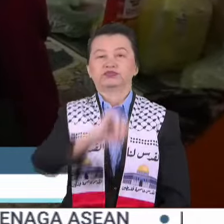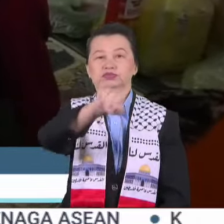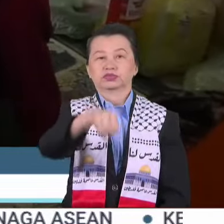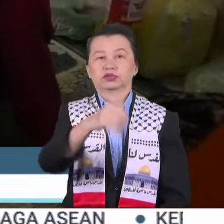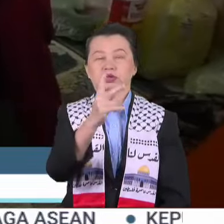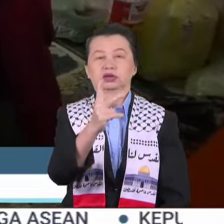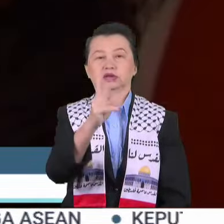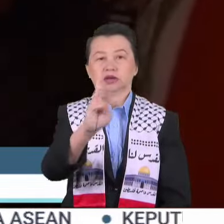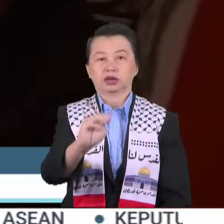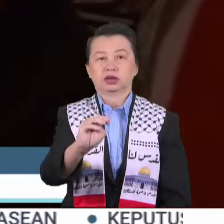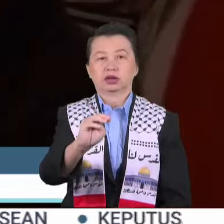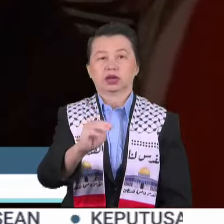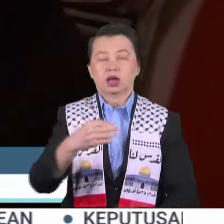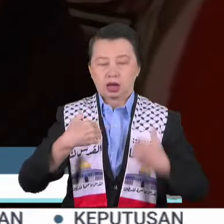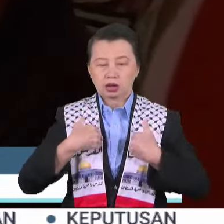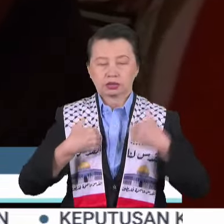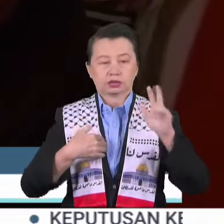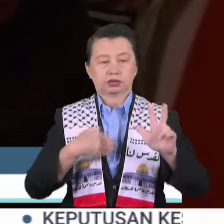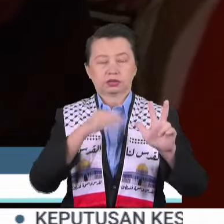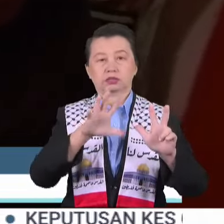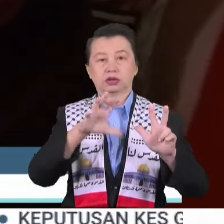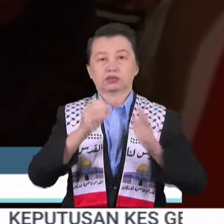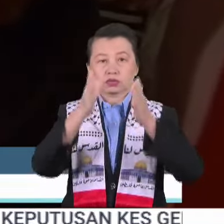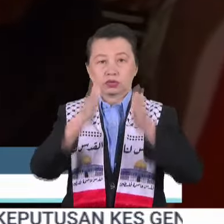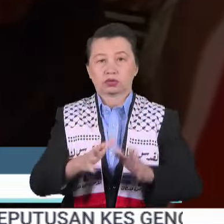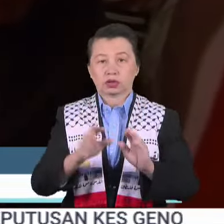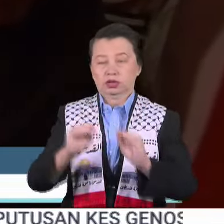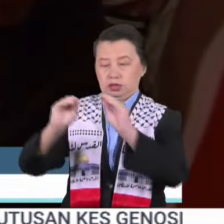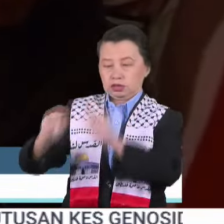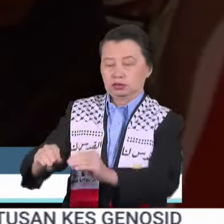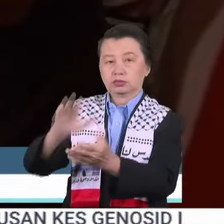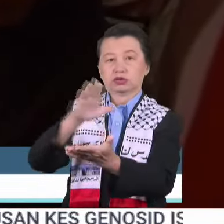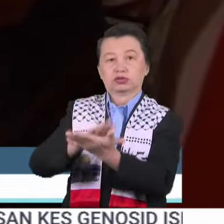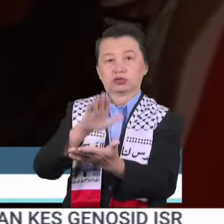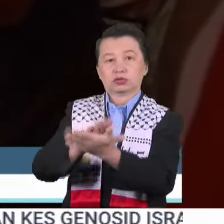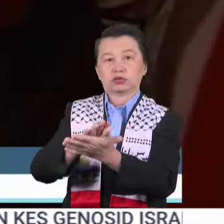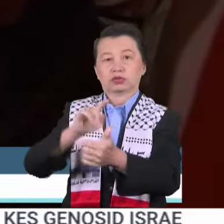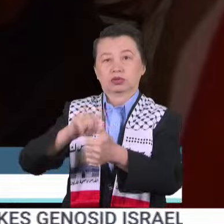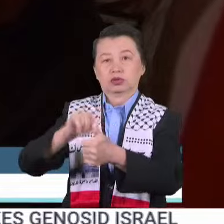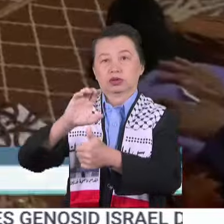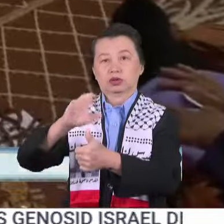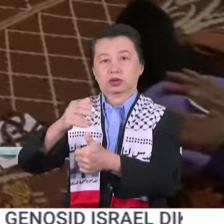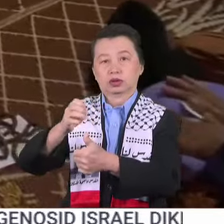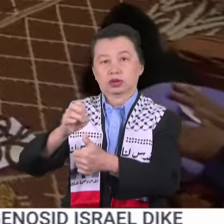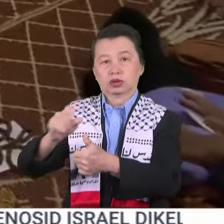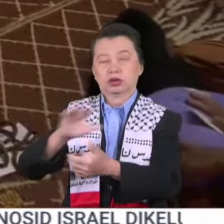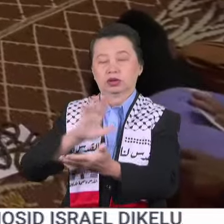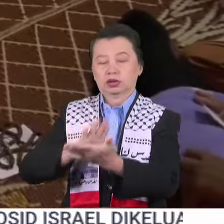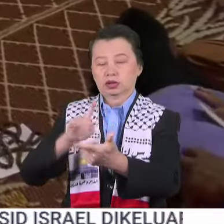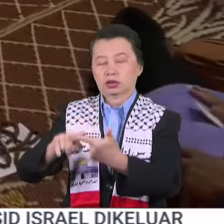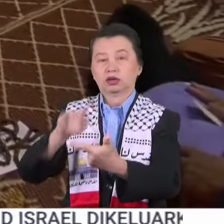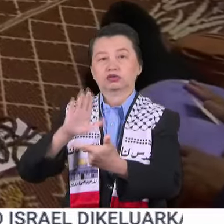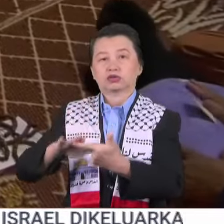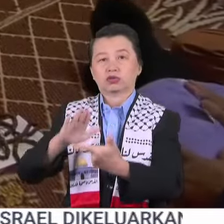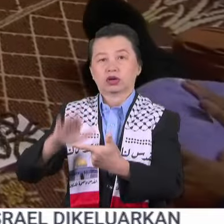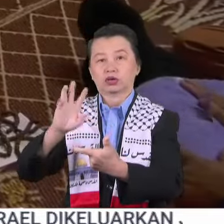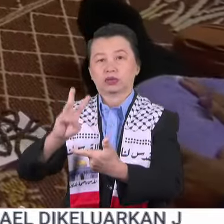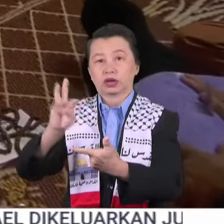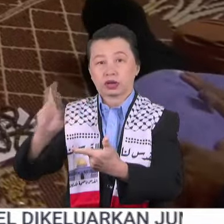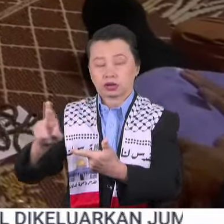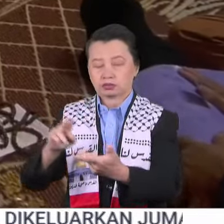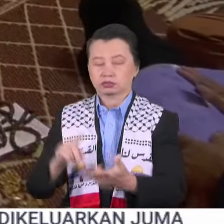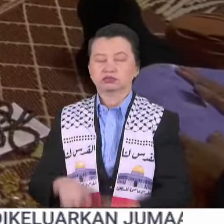portal info bencana JKM, 350 penduduk ditempatkan di Sekolah Kebangsaan Canggai dan SK Wakaf Raja.